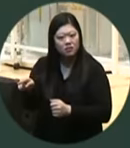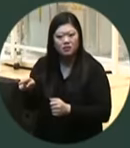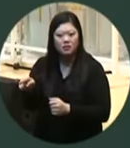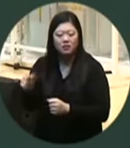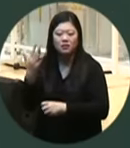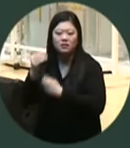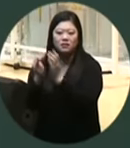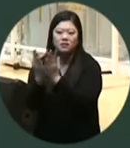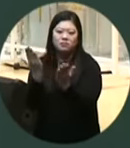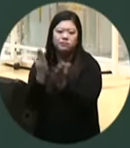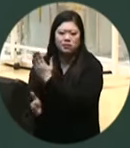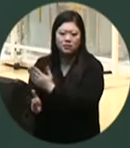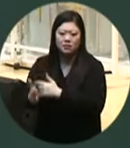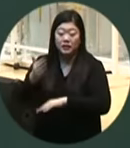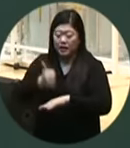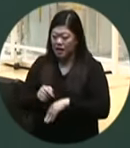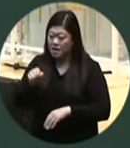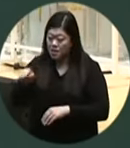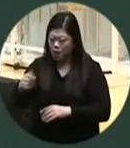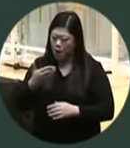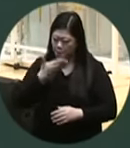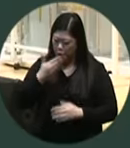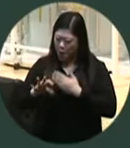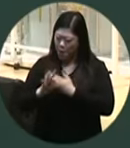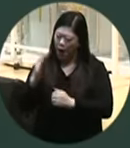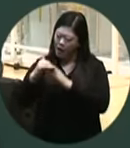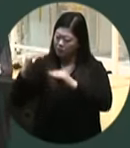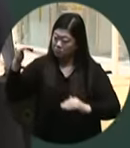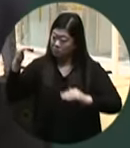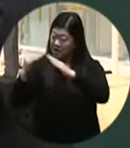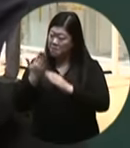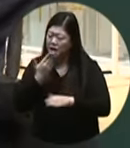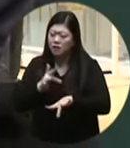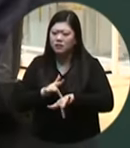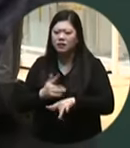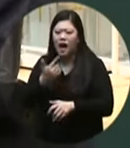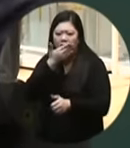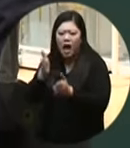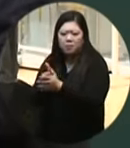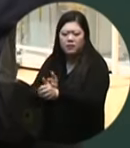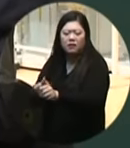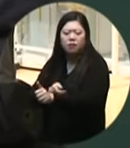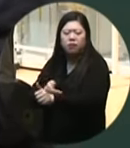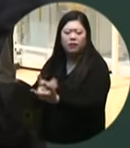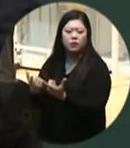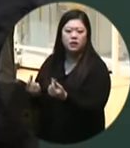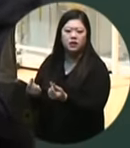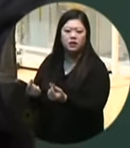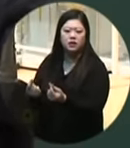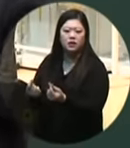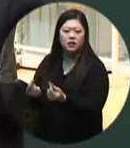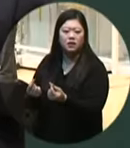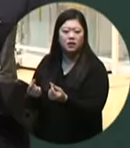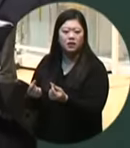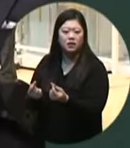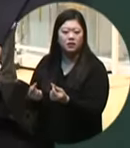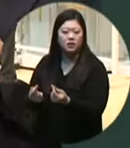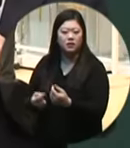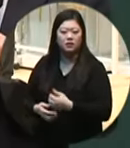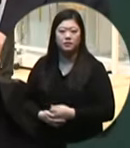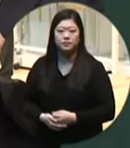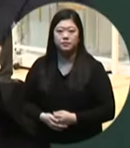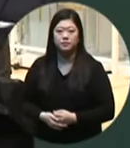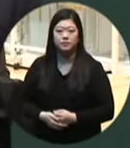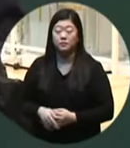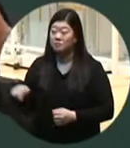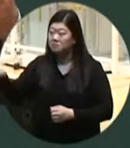하나님처럼 되는 거야. If you eat this, you will be like God. 굉장히 무서운 말이에요. These are very scary words. 그 동성애자에